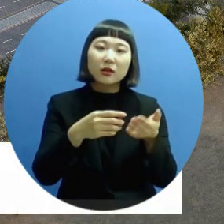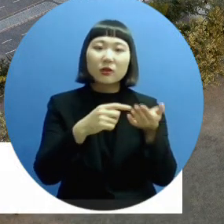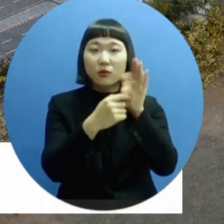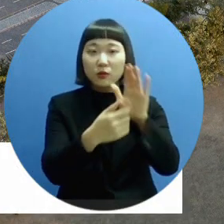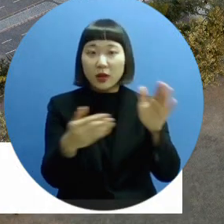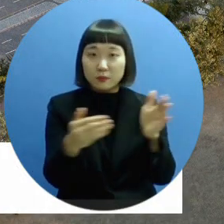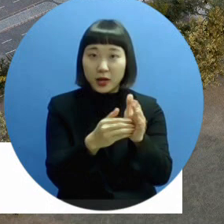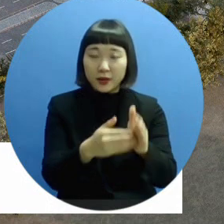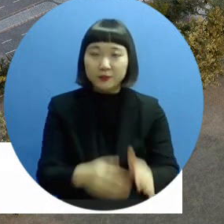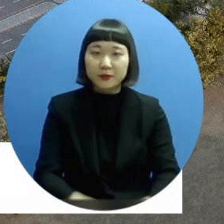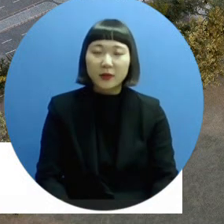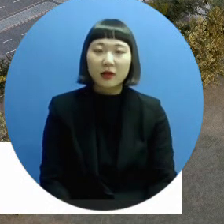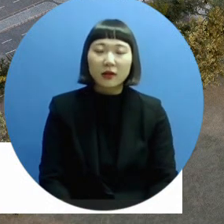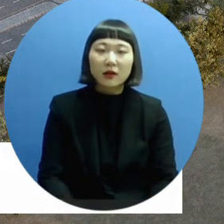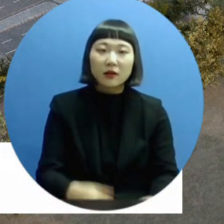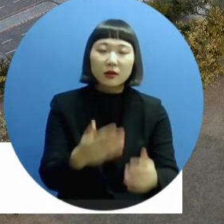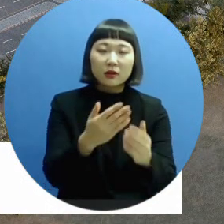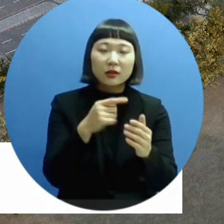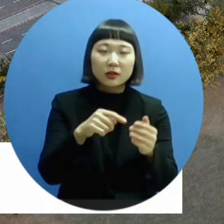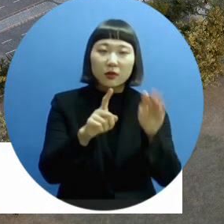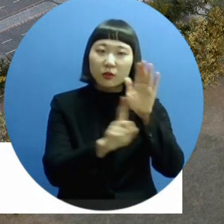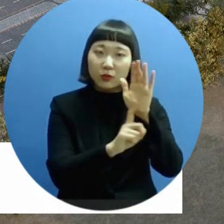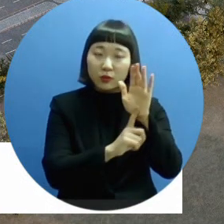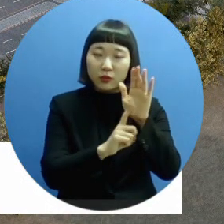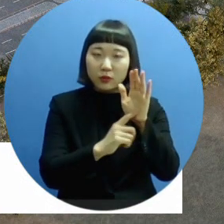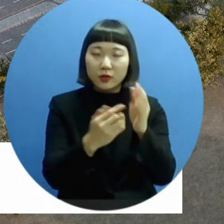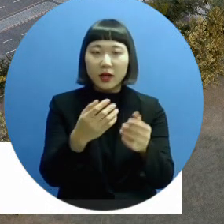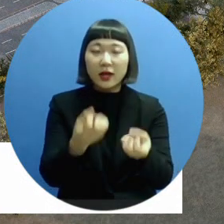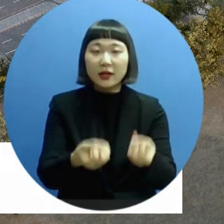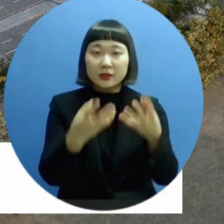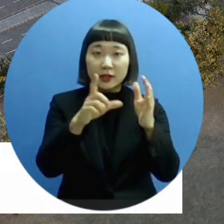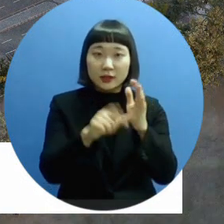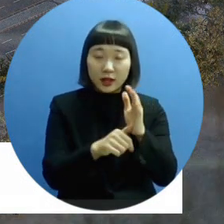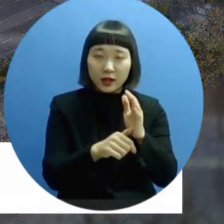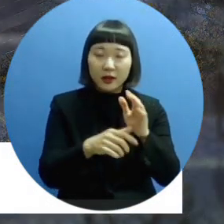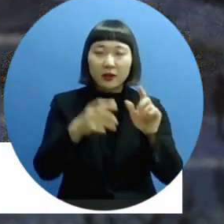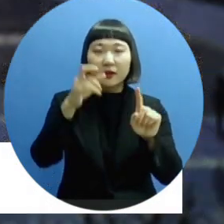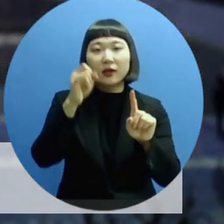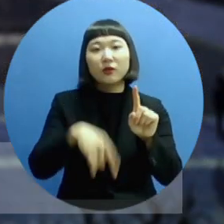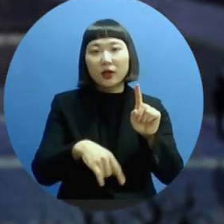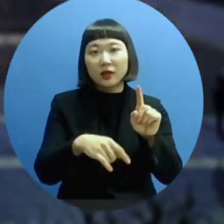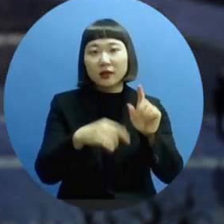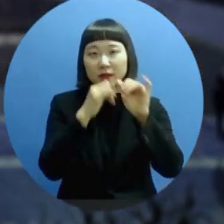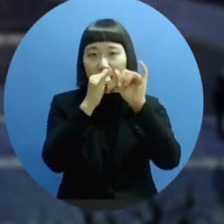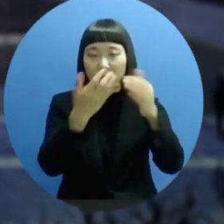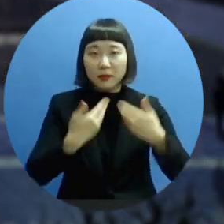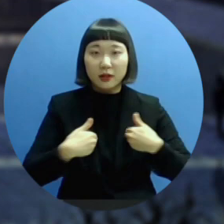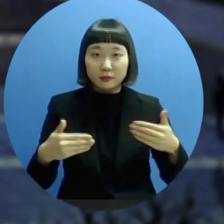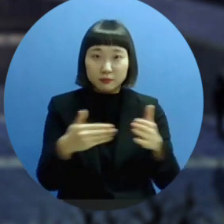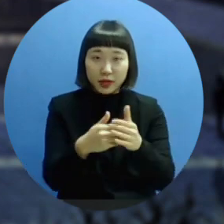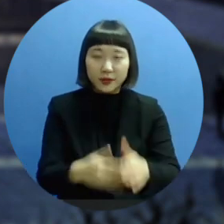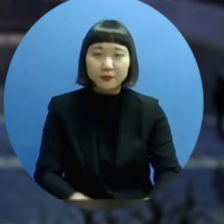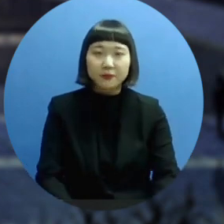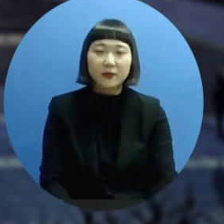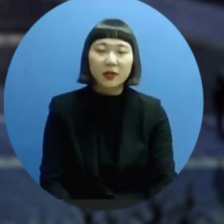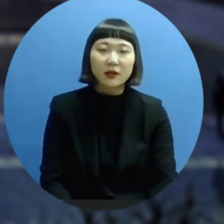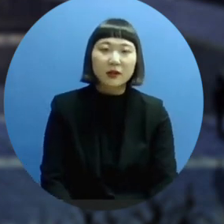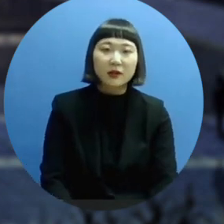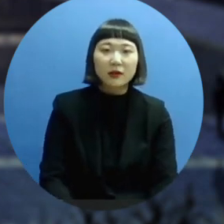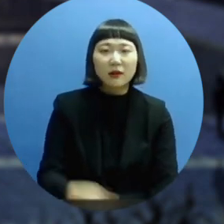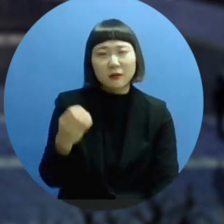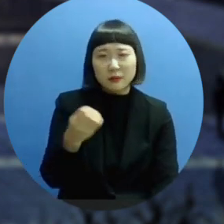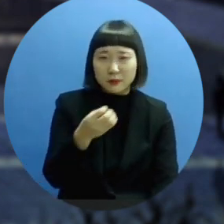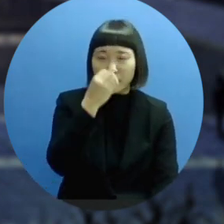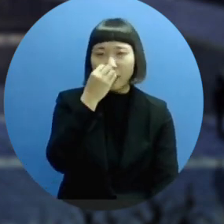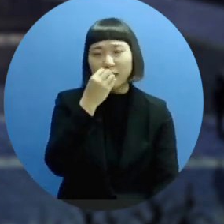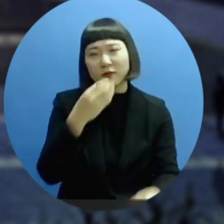차지한 작품, 토문 건축사무소가 제출한 경관의 기억입니다. 세련되고 섬세한 디자인의 건축물이